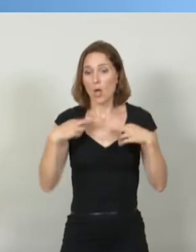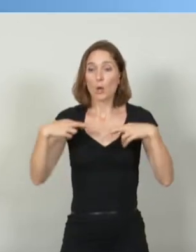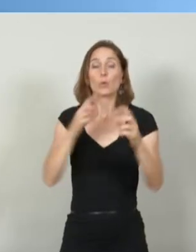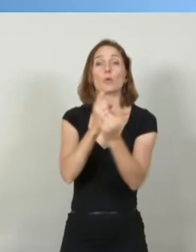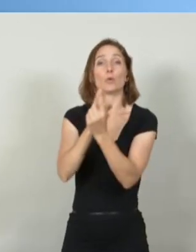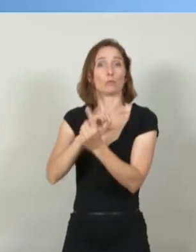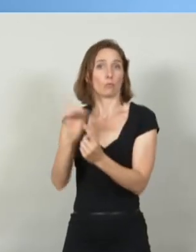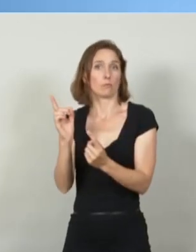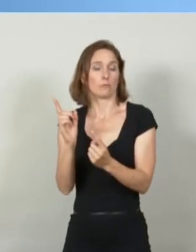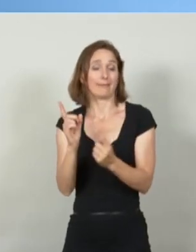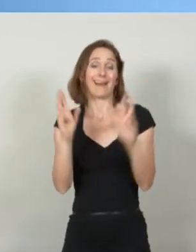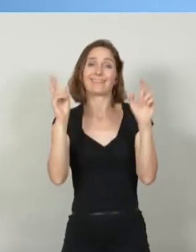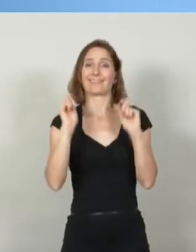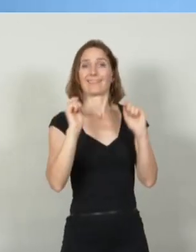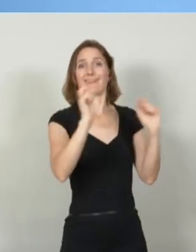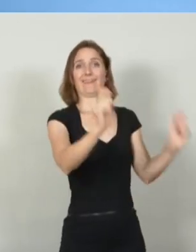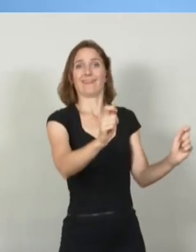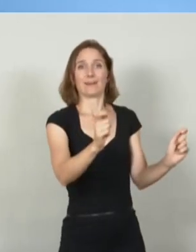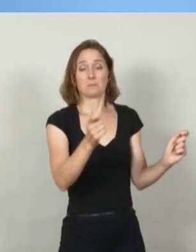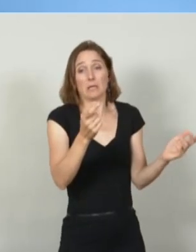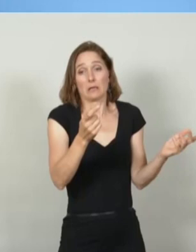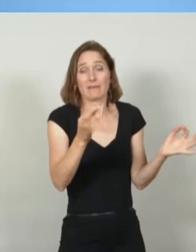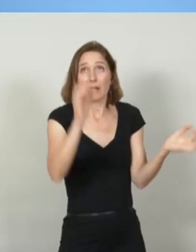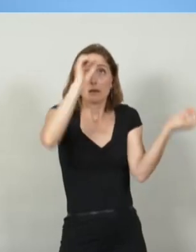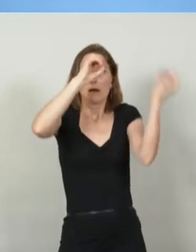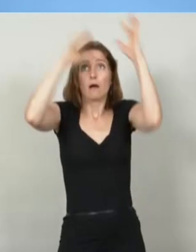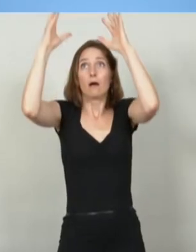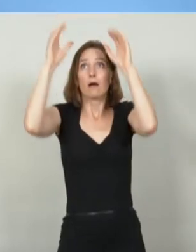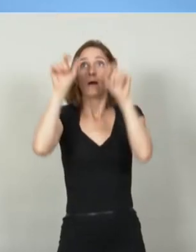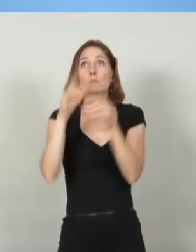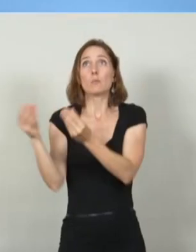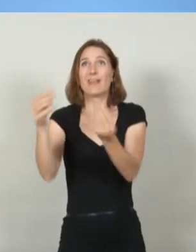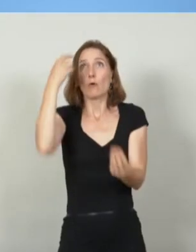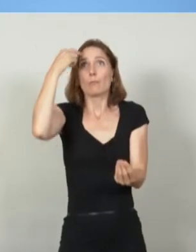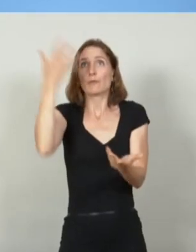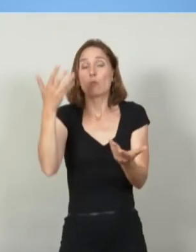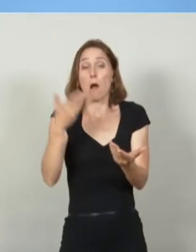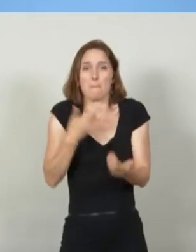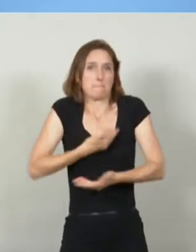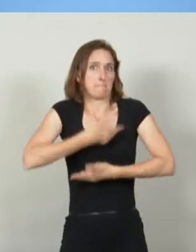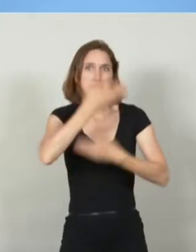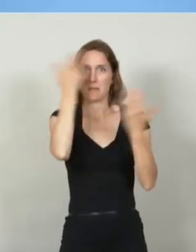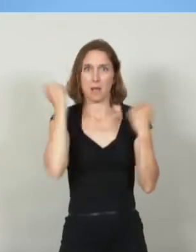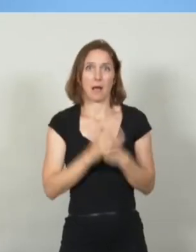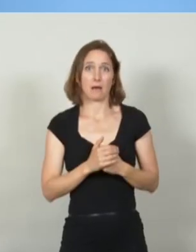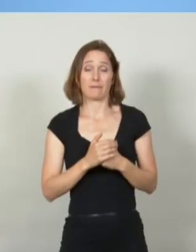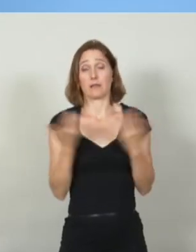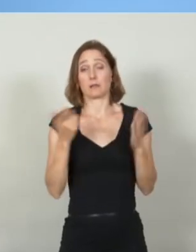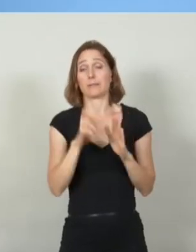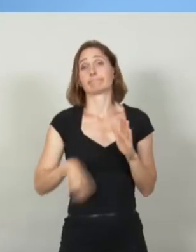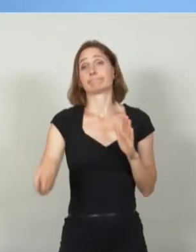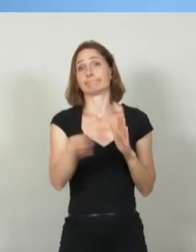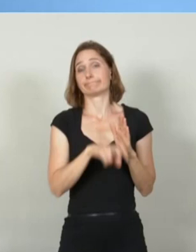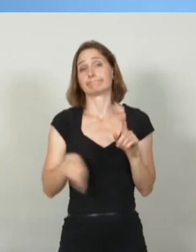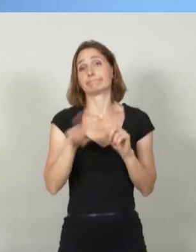chose de l'image des habitants ont eu de l'année enfin voilà on tourne en boucle tout ça pour conclure que quoi finalement vous aviez tout à fait raison initialement